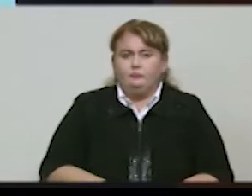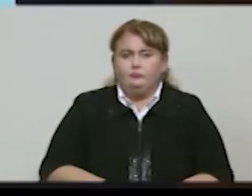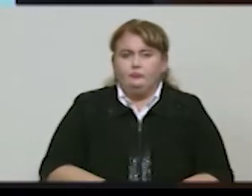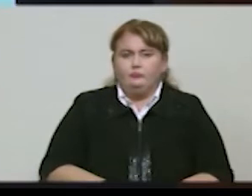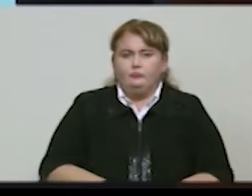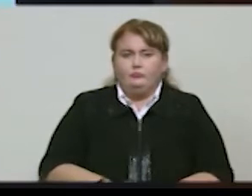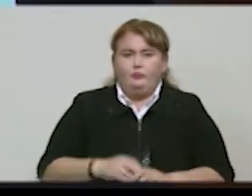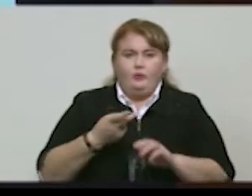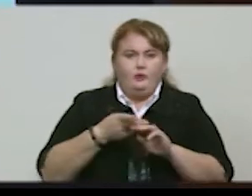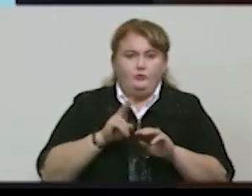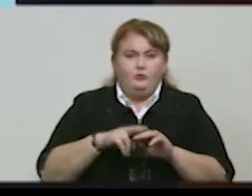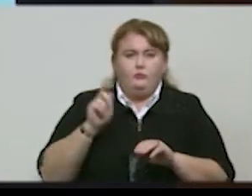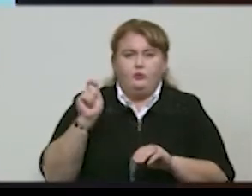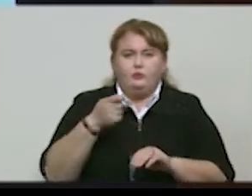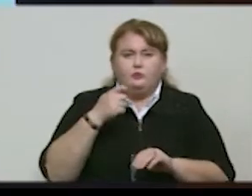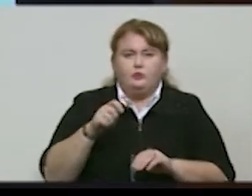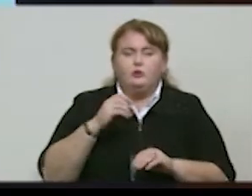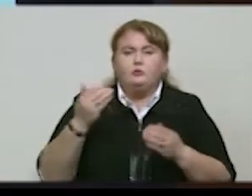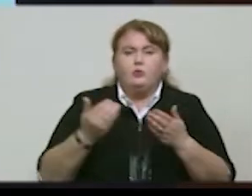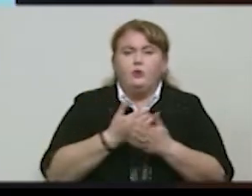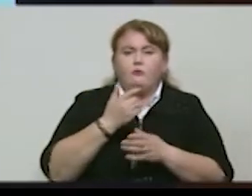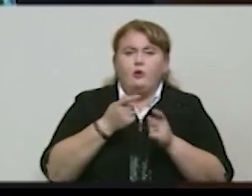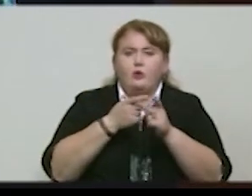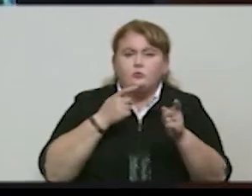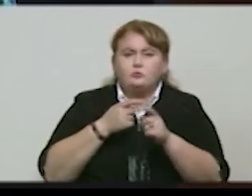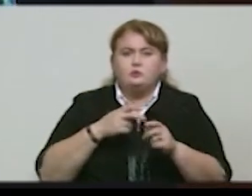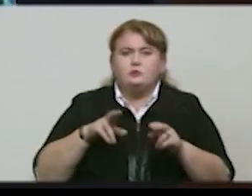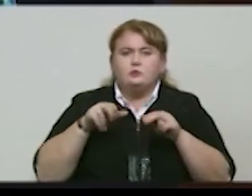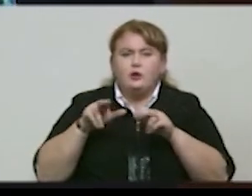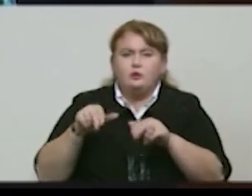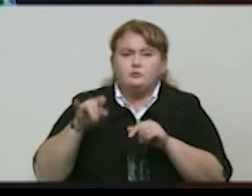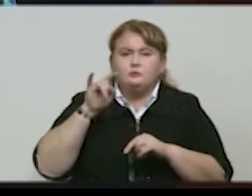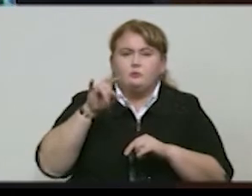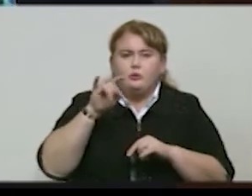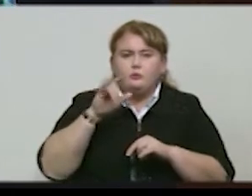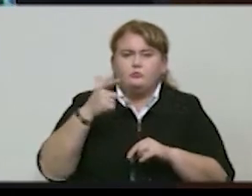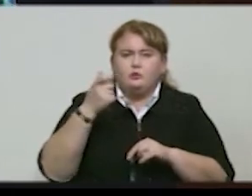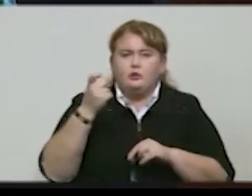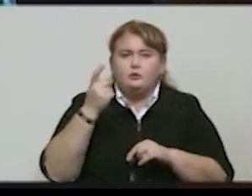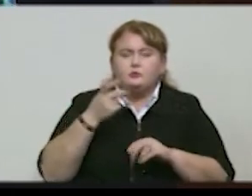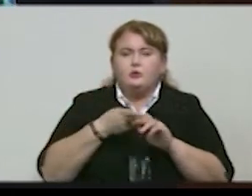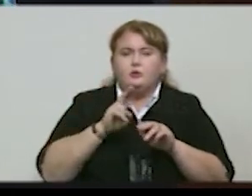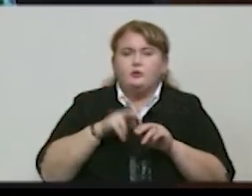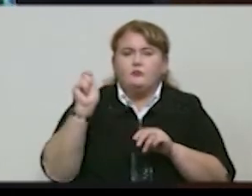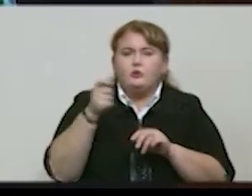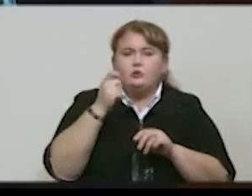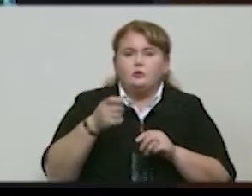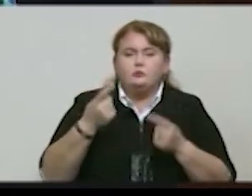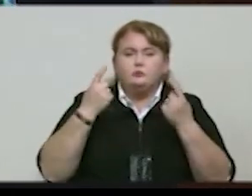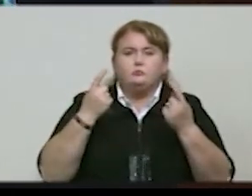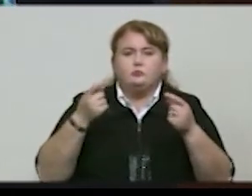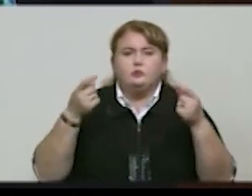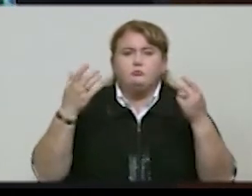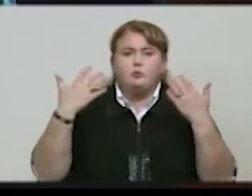Это война нового оружия, самолетов, танков и газов. Это война огромных потерь